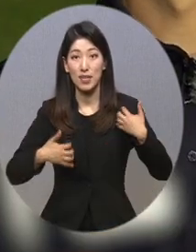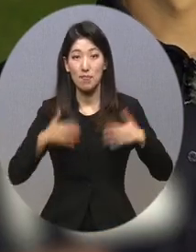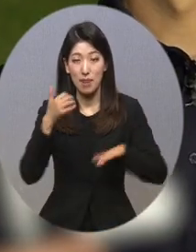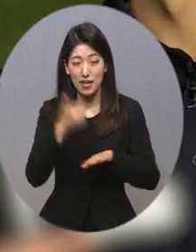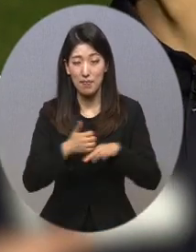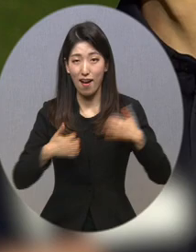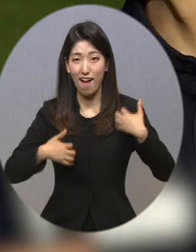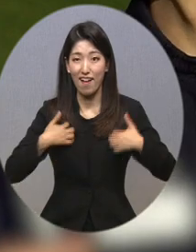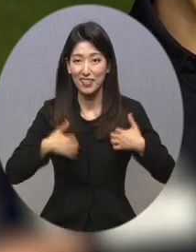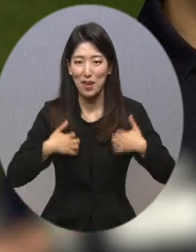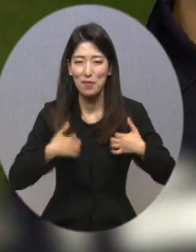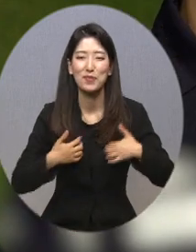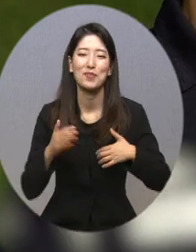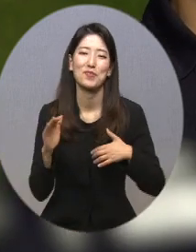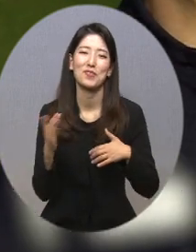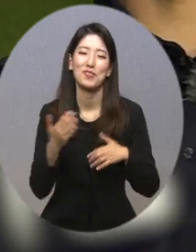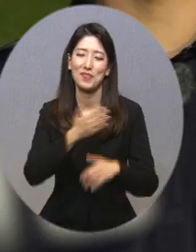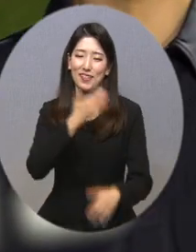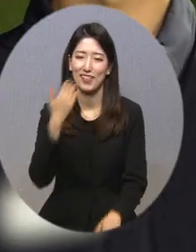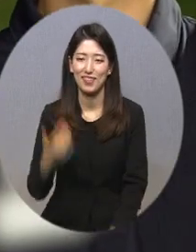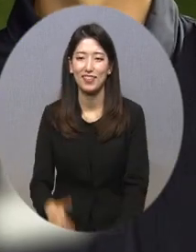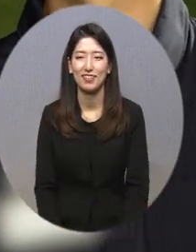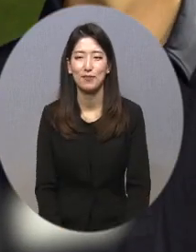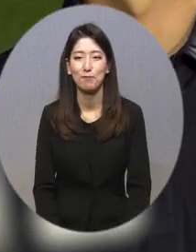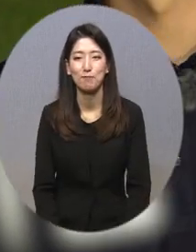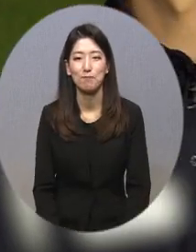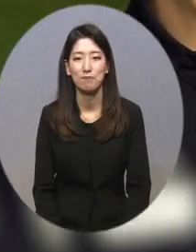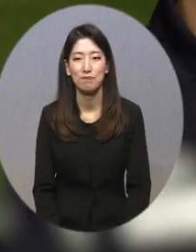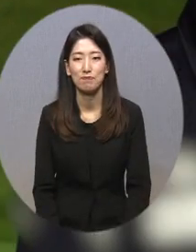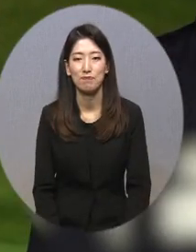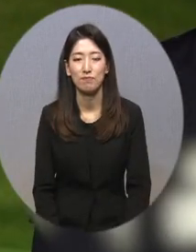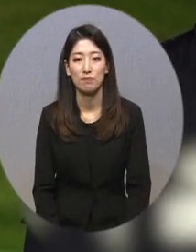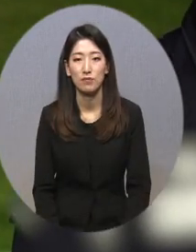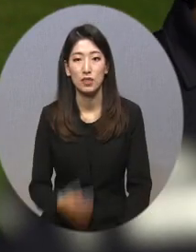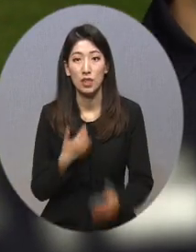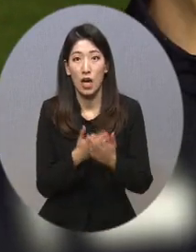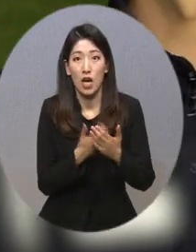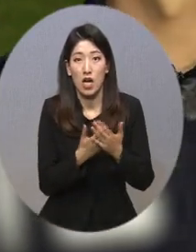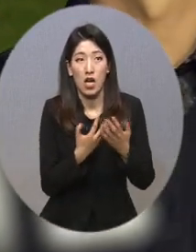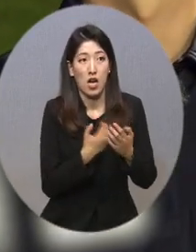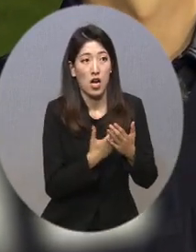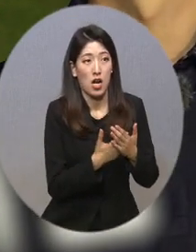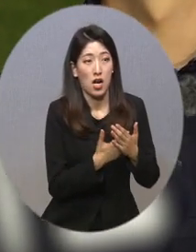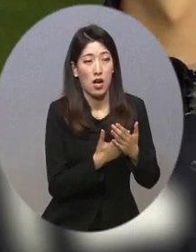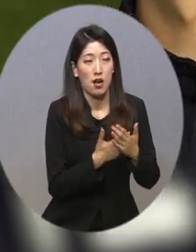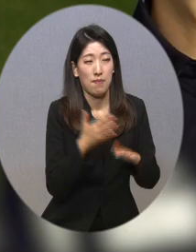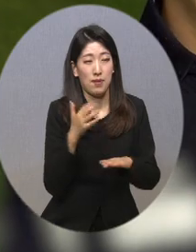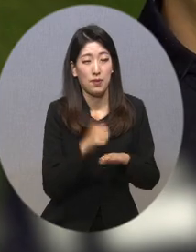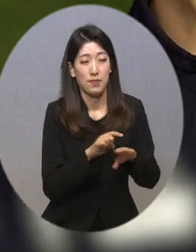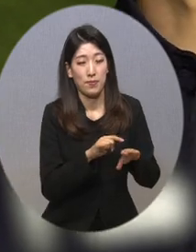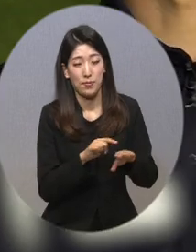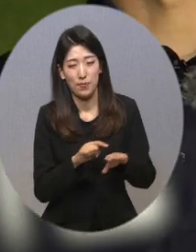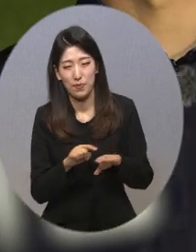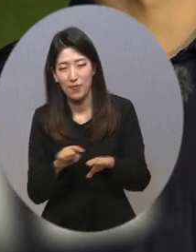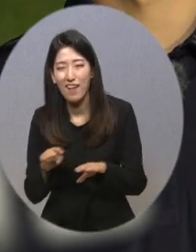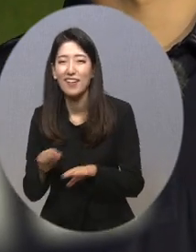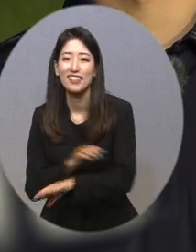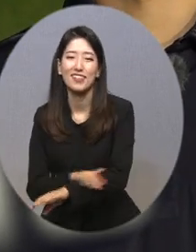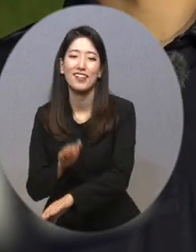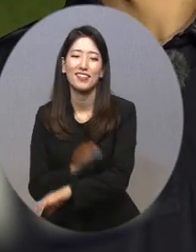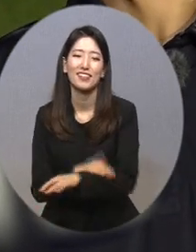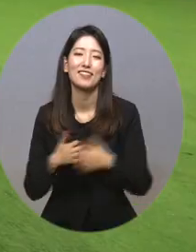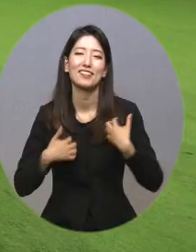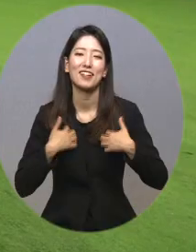만들어줘서 진짜 즐기더라. 맞아요. 이번에 많이 해줬어. 긴장을 맞아. 제일 먼저 제일 바깥에서 많이 했었는데 어디도 하고 아, 너무 재밌게 잘 치고